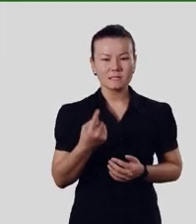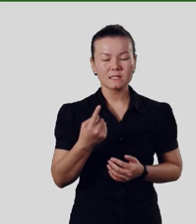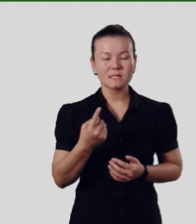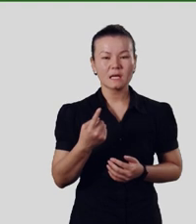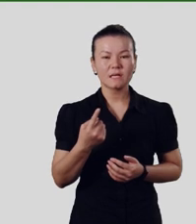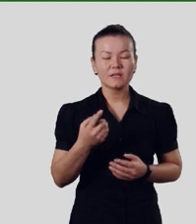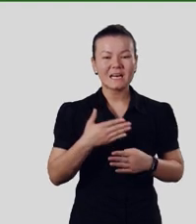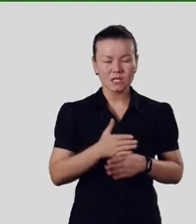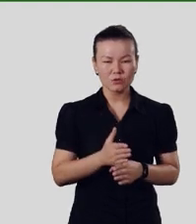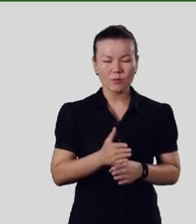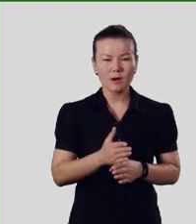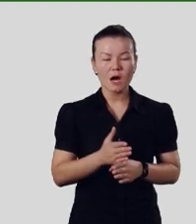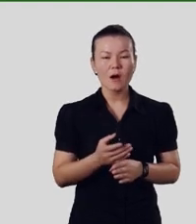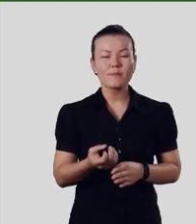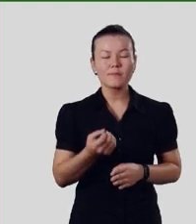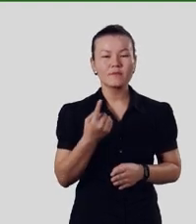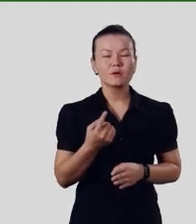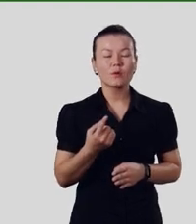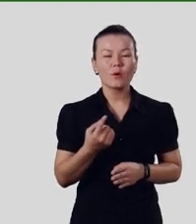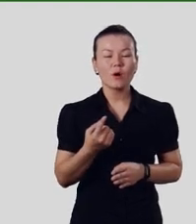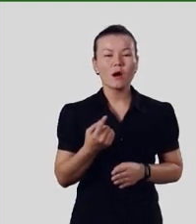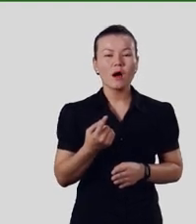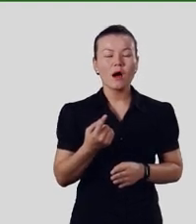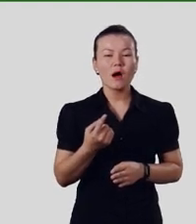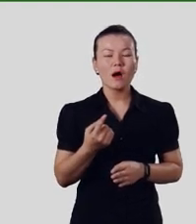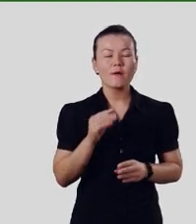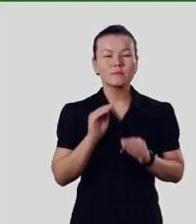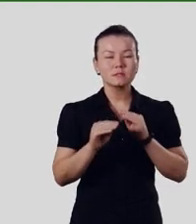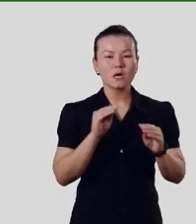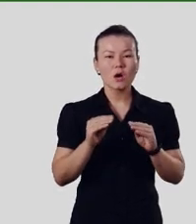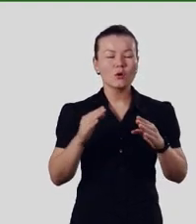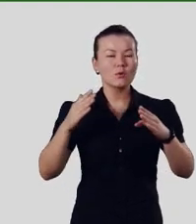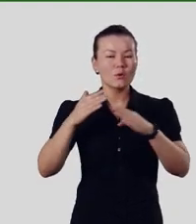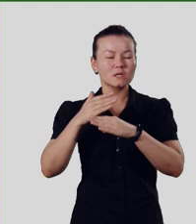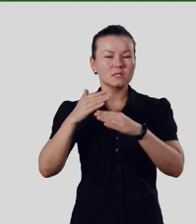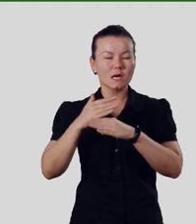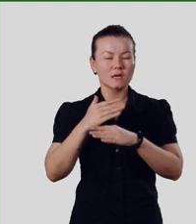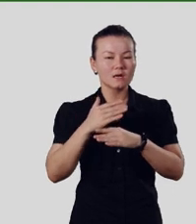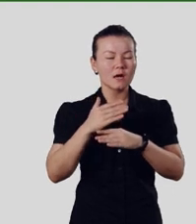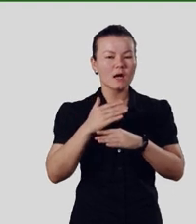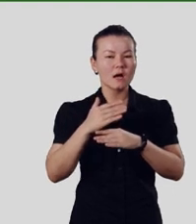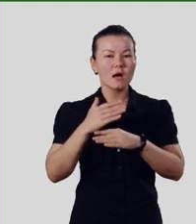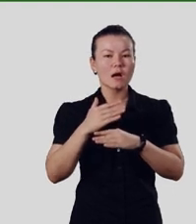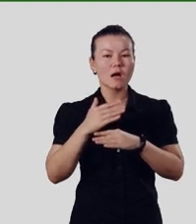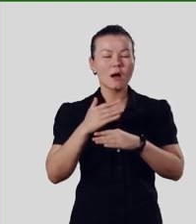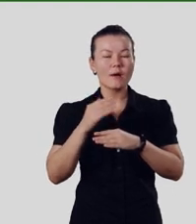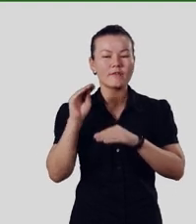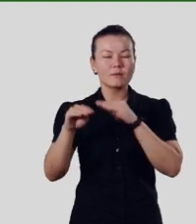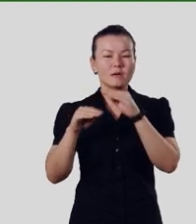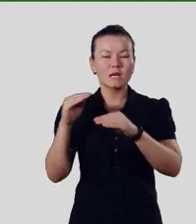Возникновение разлома привело к образованию горстов и грабенов, формированию